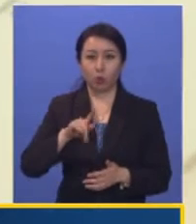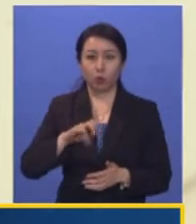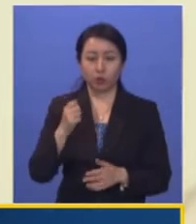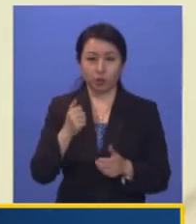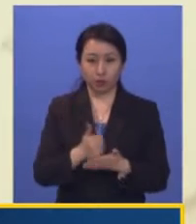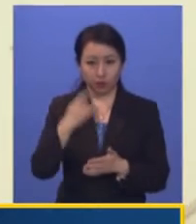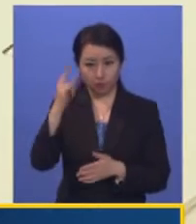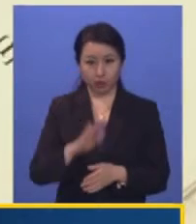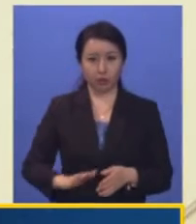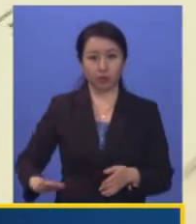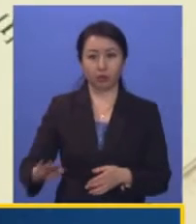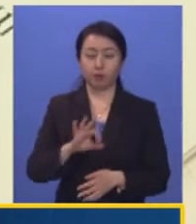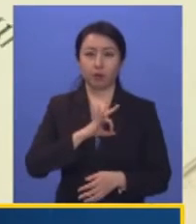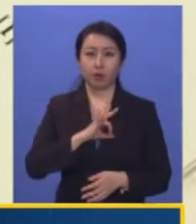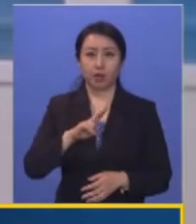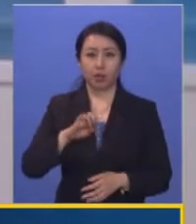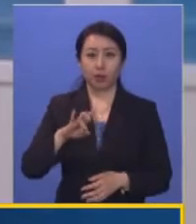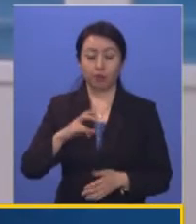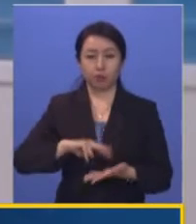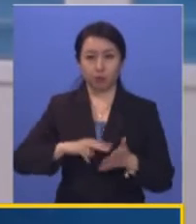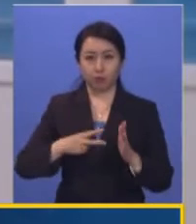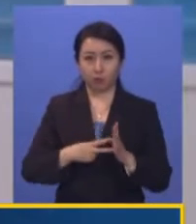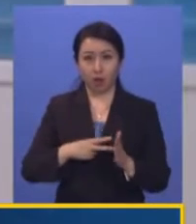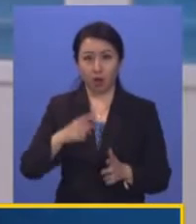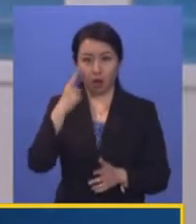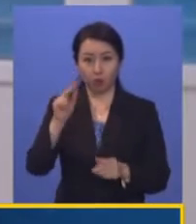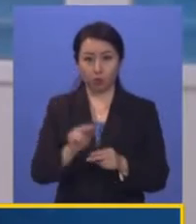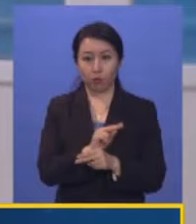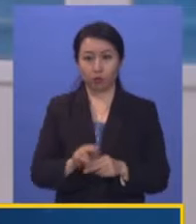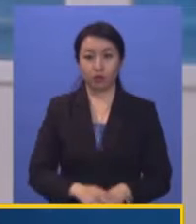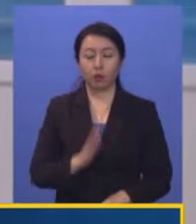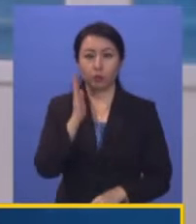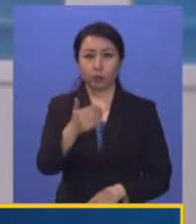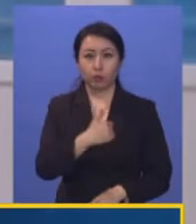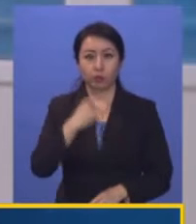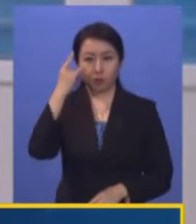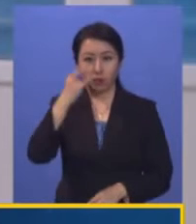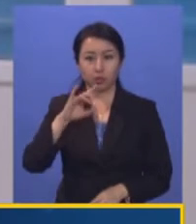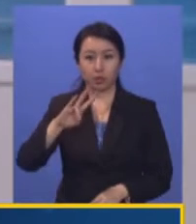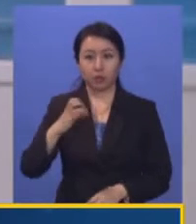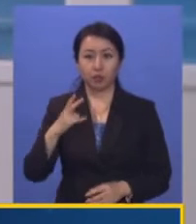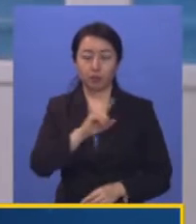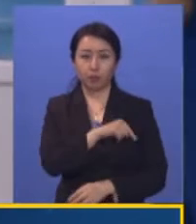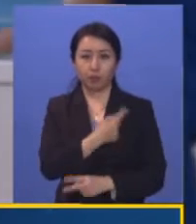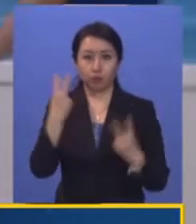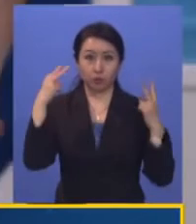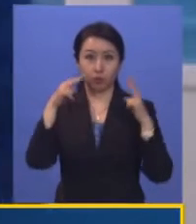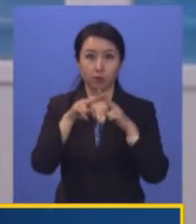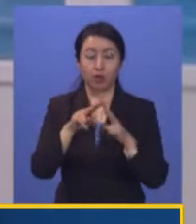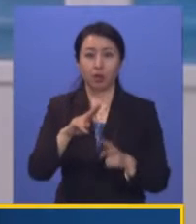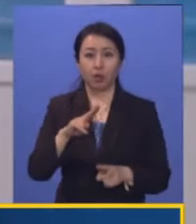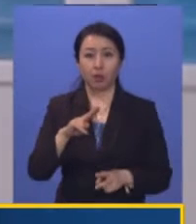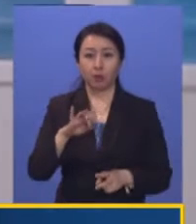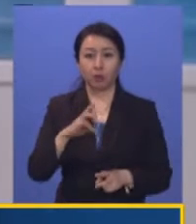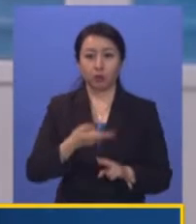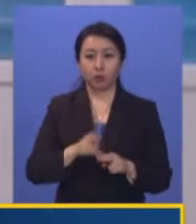обладательница медали Елбасы. В планах стать окулистом. В будущем я хочу поступить в Казанский национальный медицинский университет имени Асфендьярова, который находится в городе